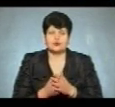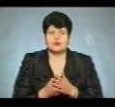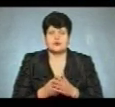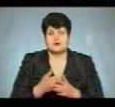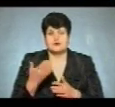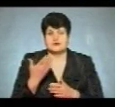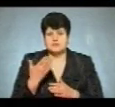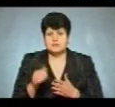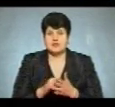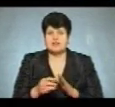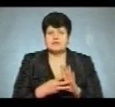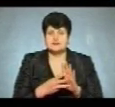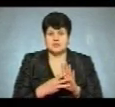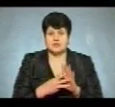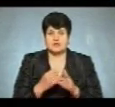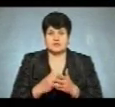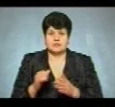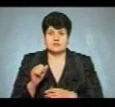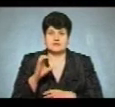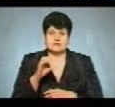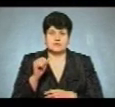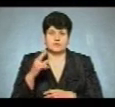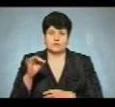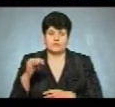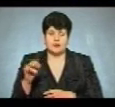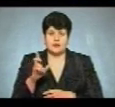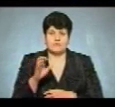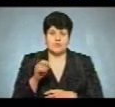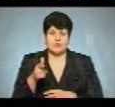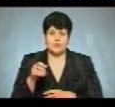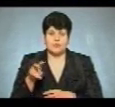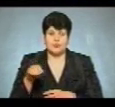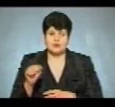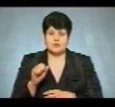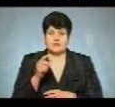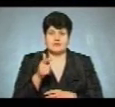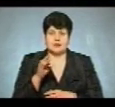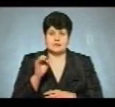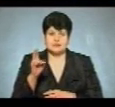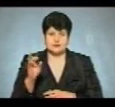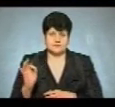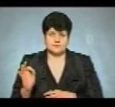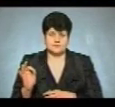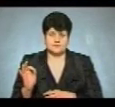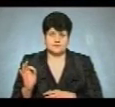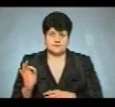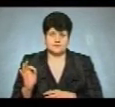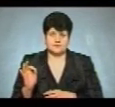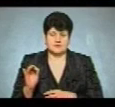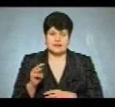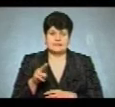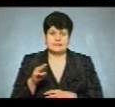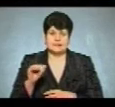у президенти. Андрія Садового, Ольги Богомолець, Анатолія Гриценка,